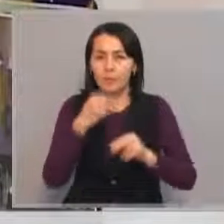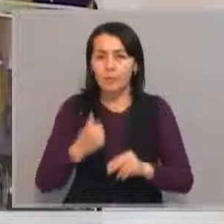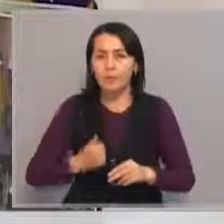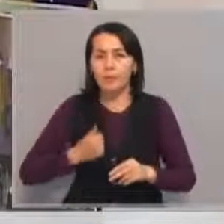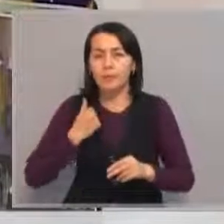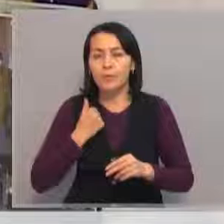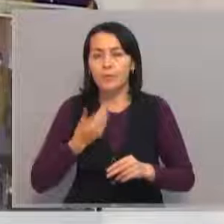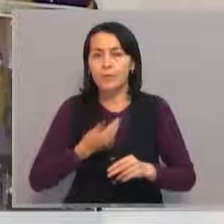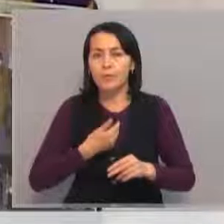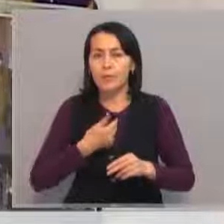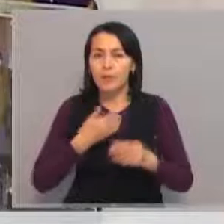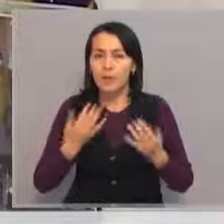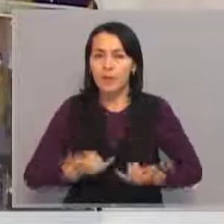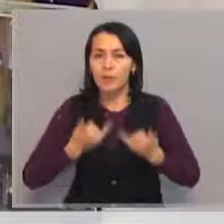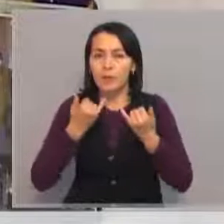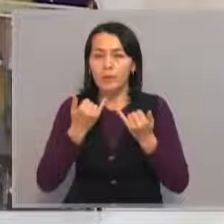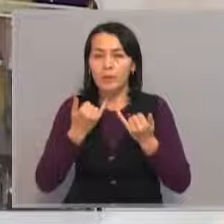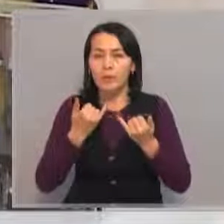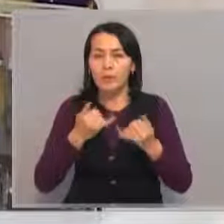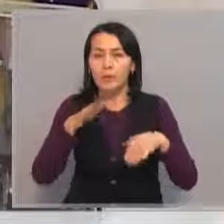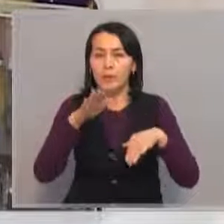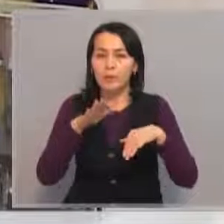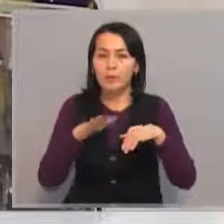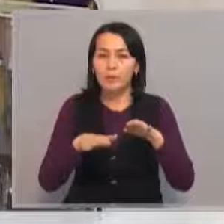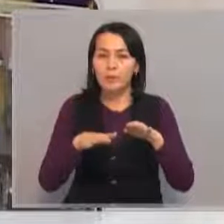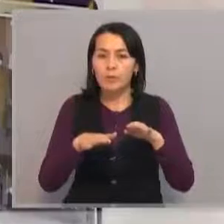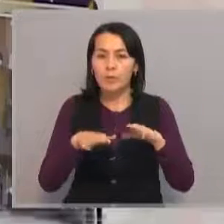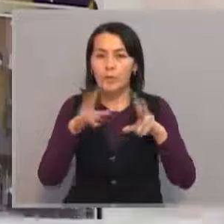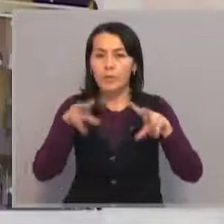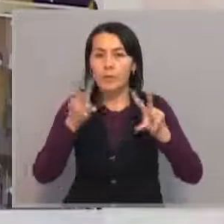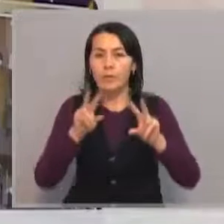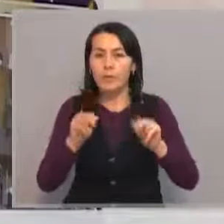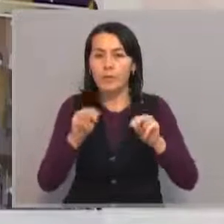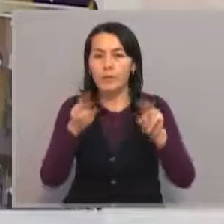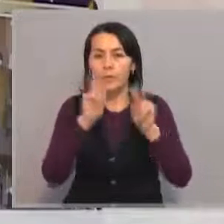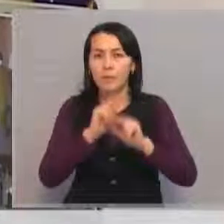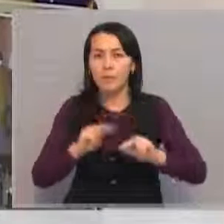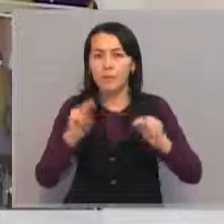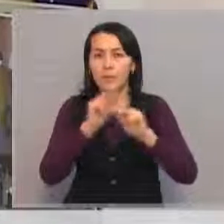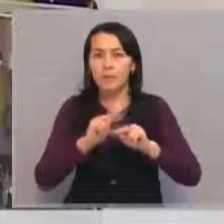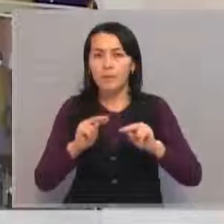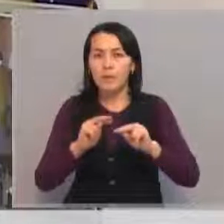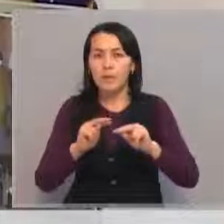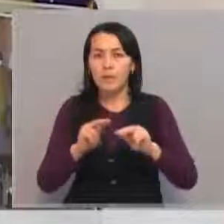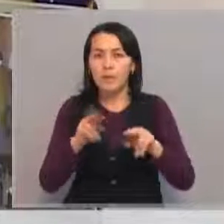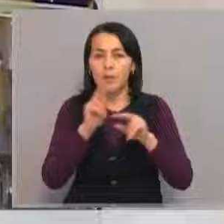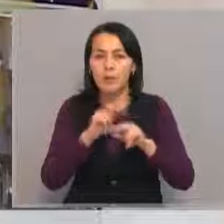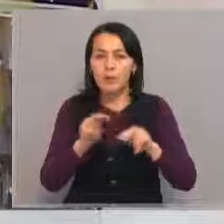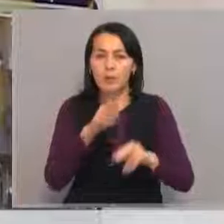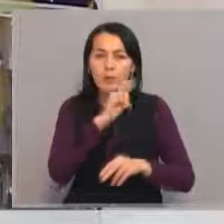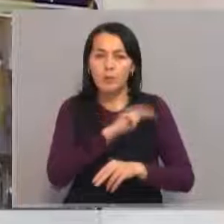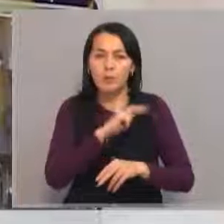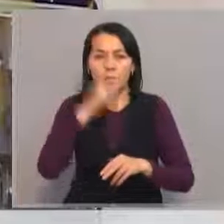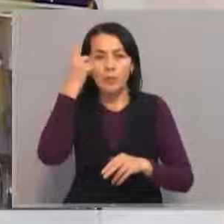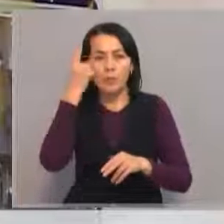көтеріп, қоғамдағы ең елеулі мамандық мұғалім болғандықтан, ұстаз болғандықтан, ұстаздардың